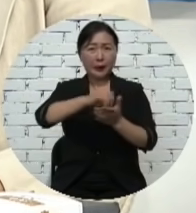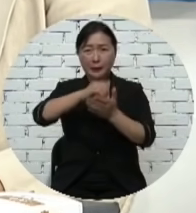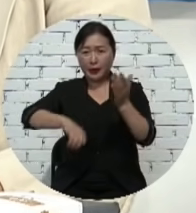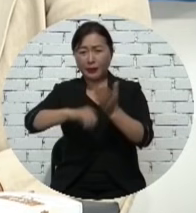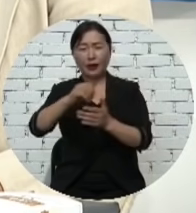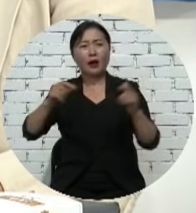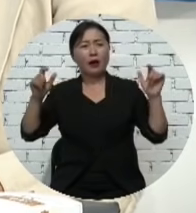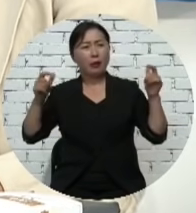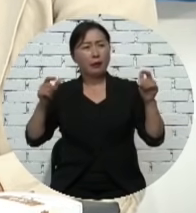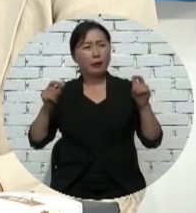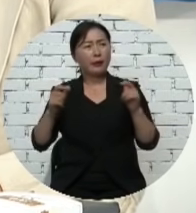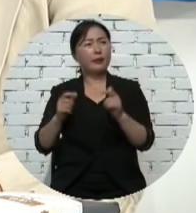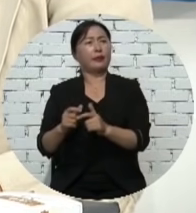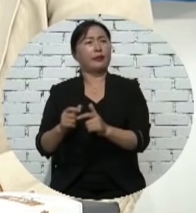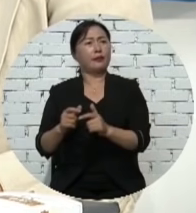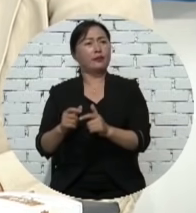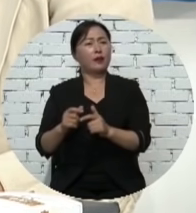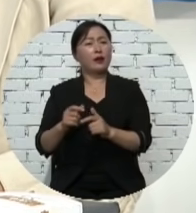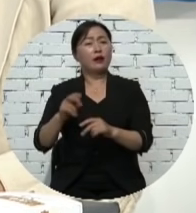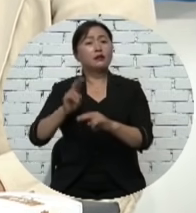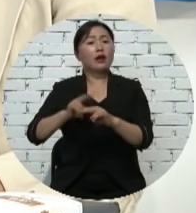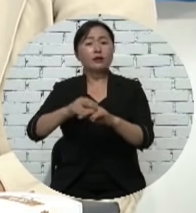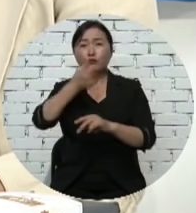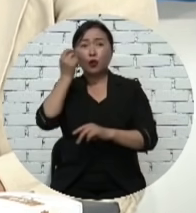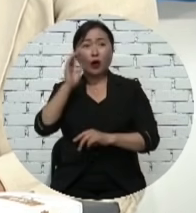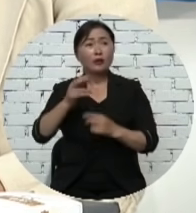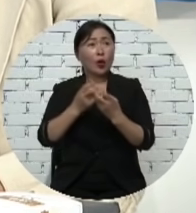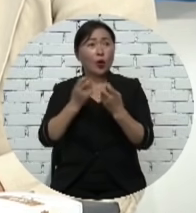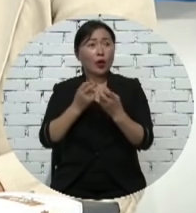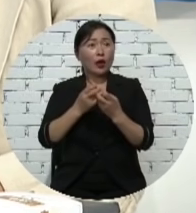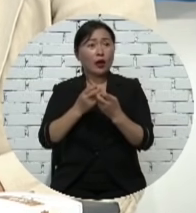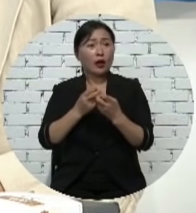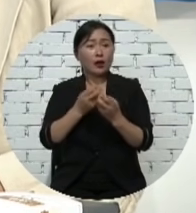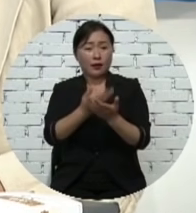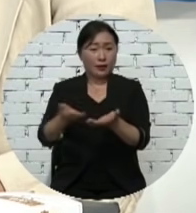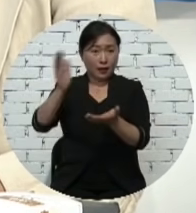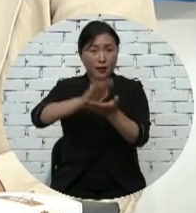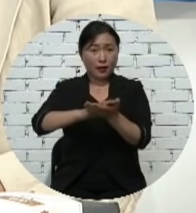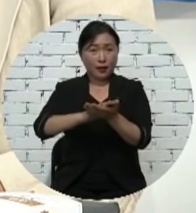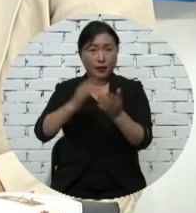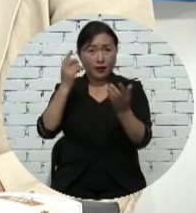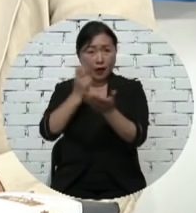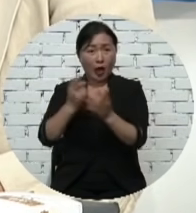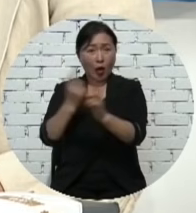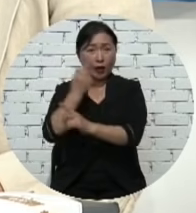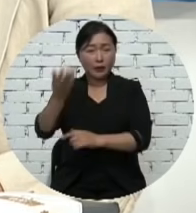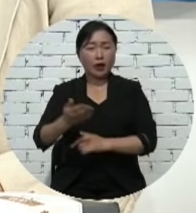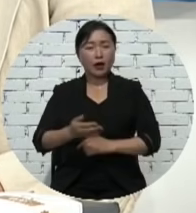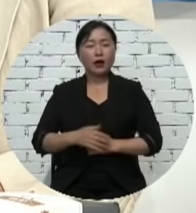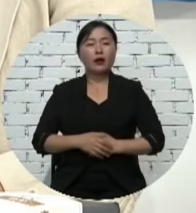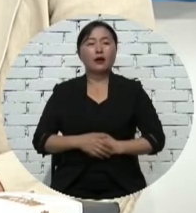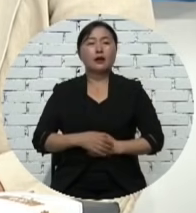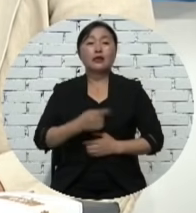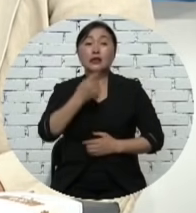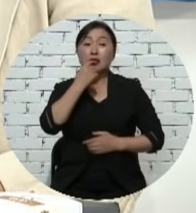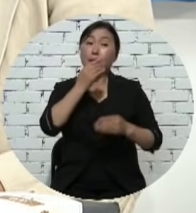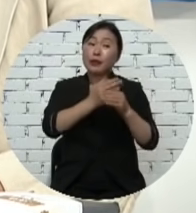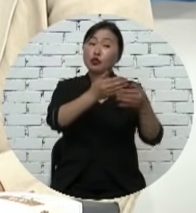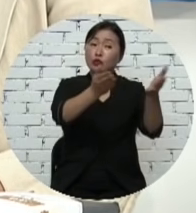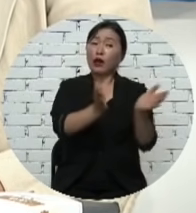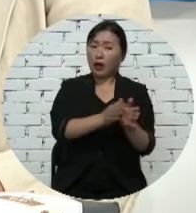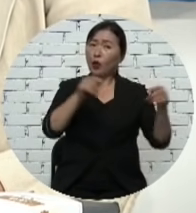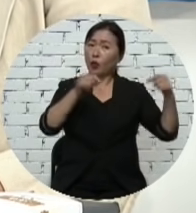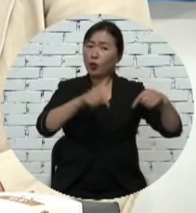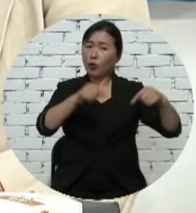그것도 줄어들었는데 그 의석 가지고 어떻게 개헌을 합니까? 아, 그러니까 그건 제안을 해서 이제 민주당하고 잘 협의를